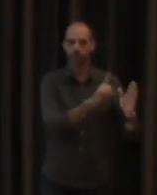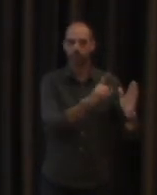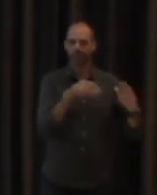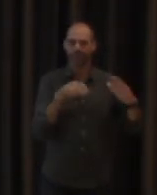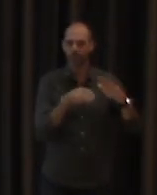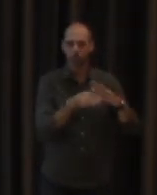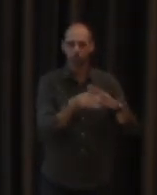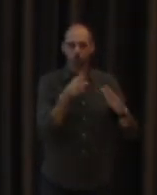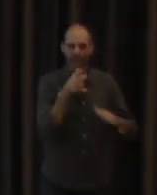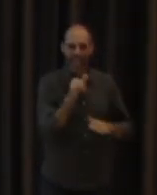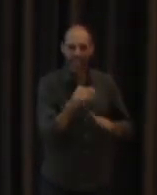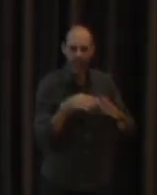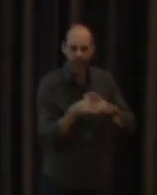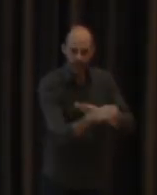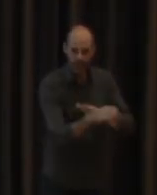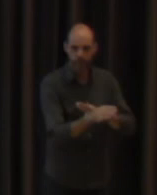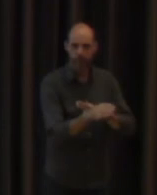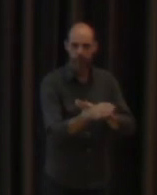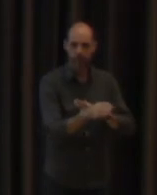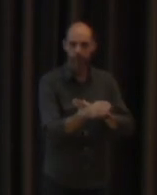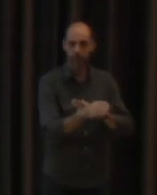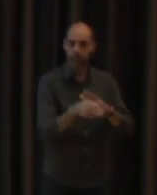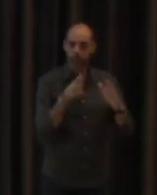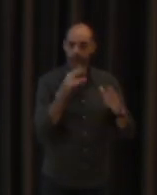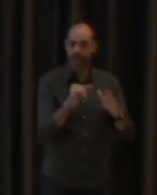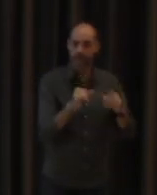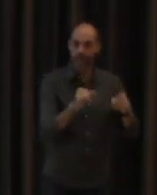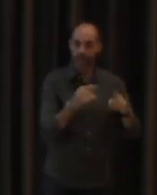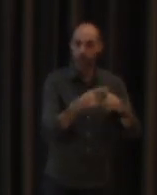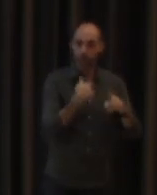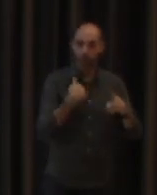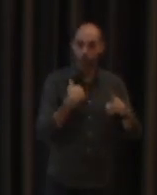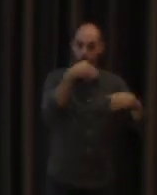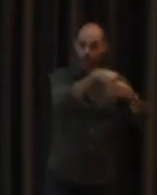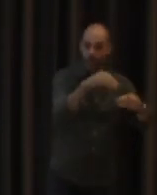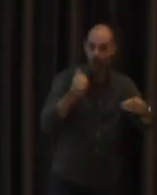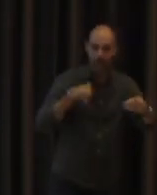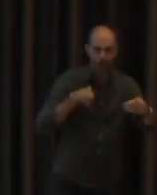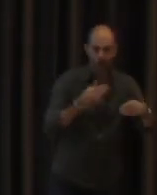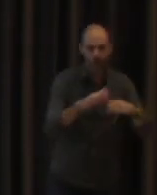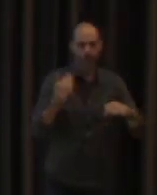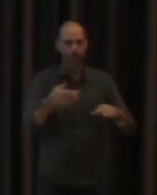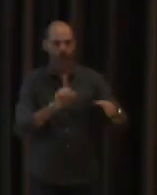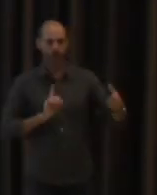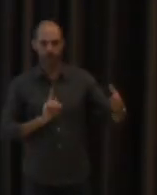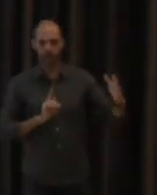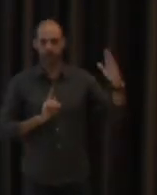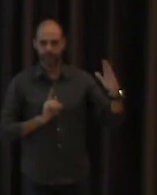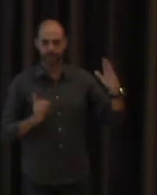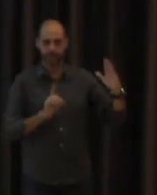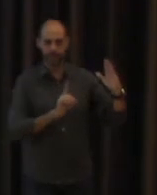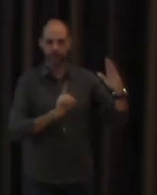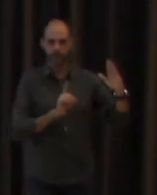i perquè el Museu Miró no és ara ni serà llavors el nostre lloc, ni el de l'emissor ni el del receptor. Però